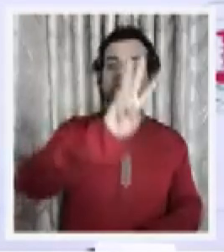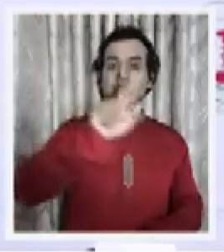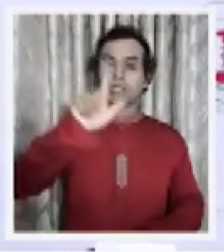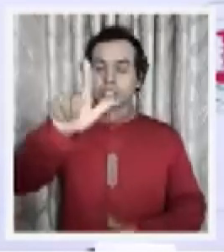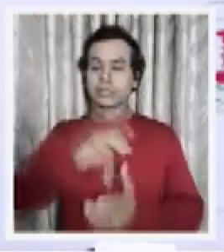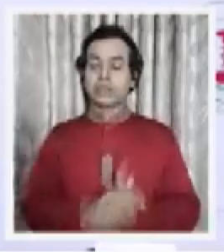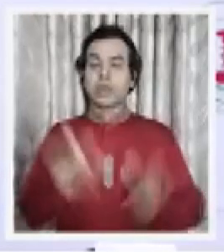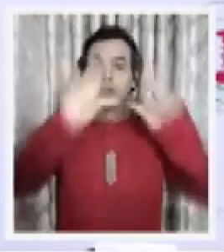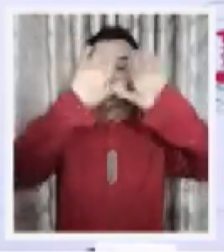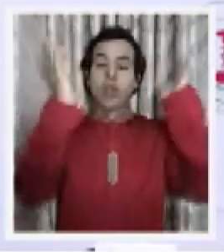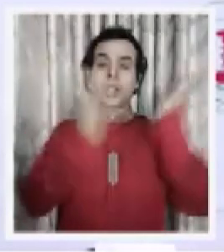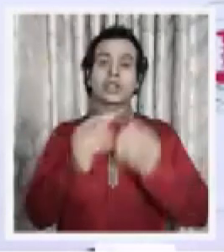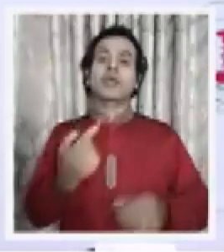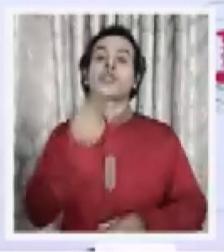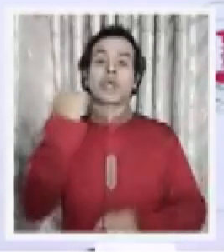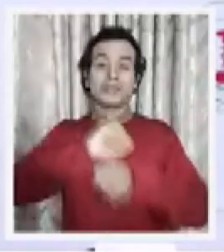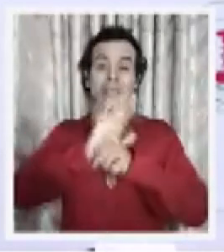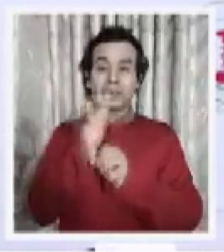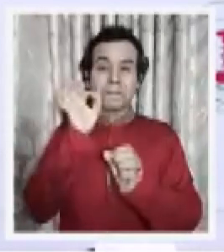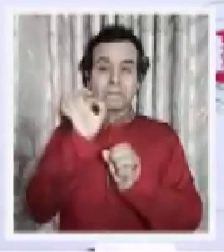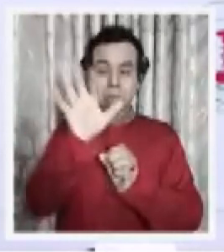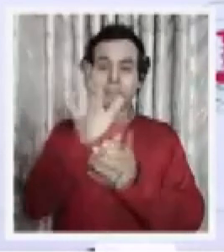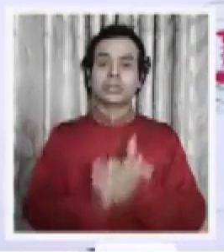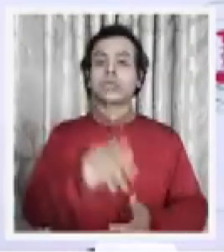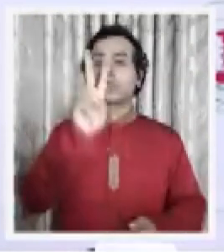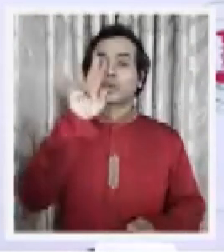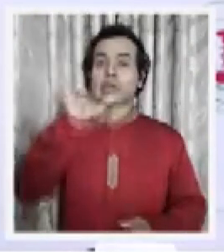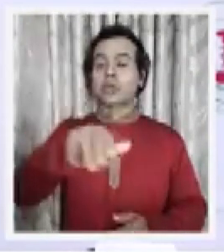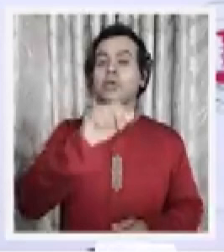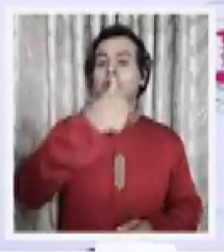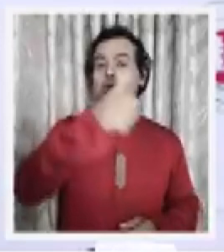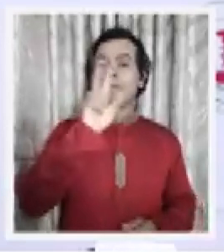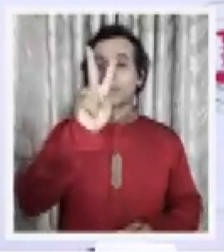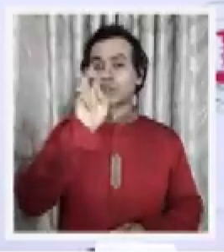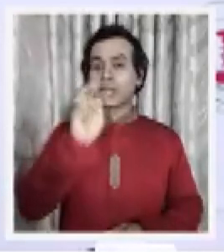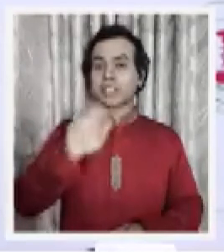45,837 জন। বিশ্বে 24 ঘন্টায় শনাক্ত হয়েছেন